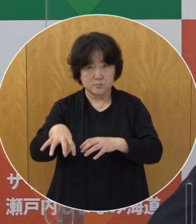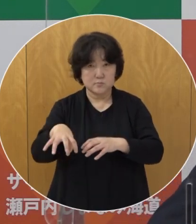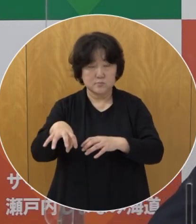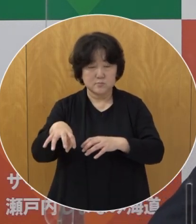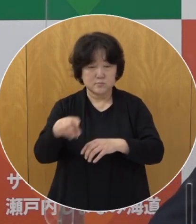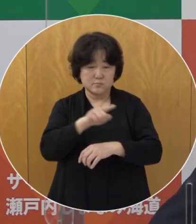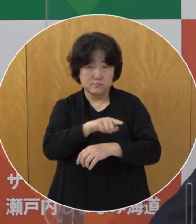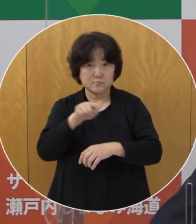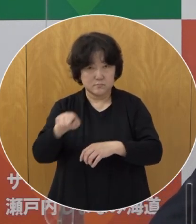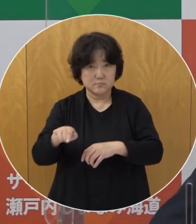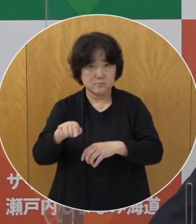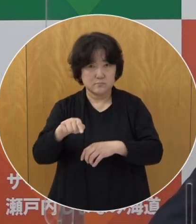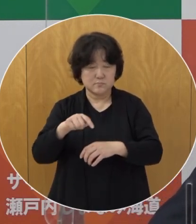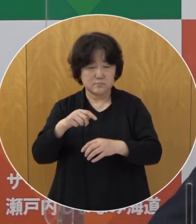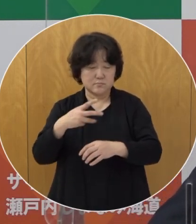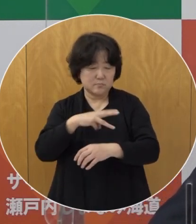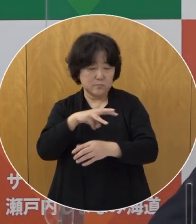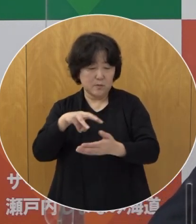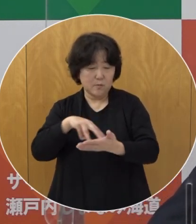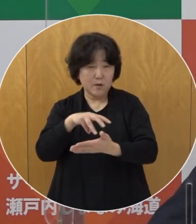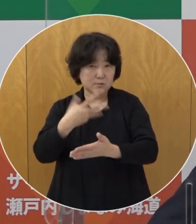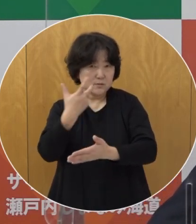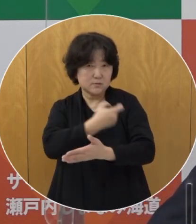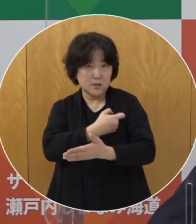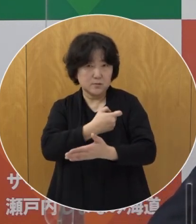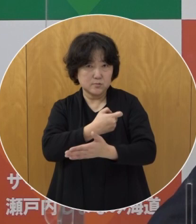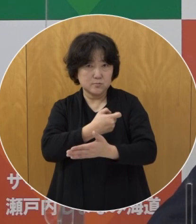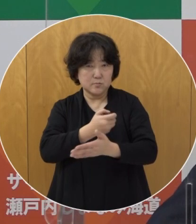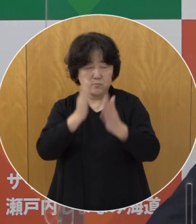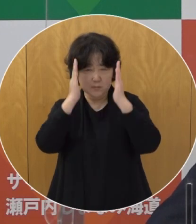会場にて、ワクチン接種に全